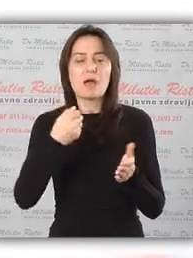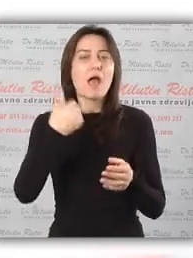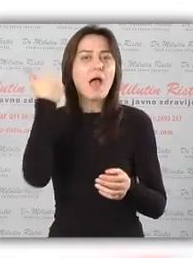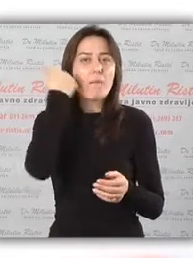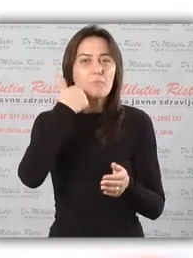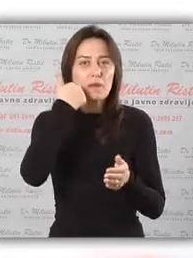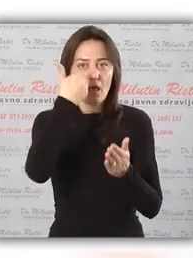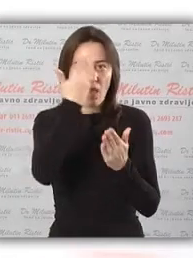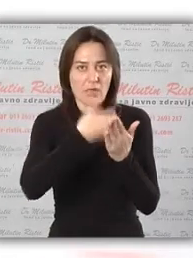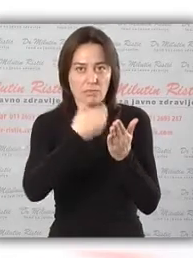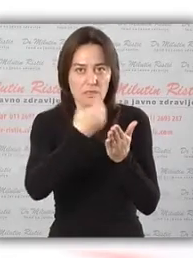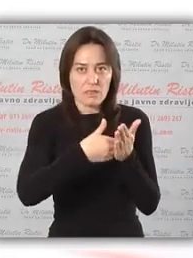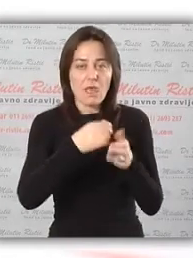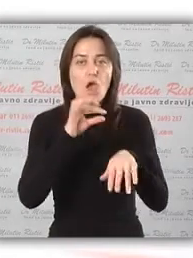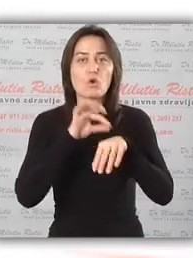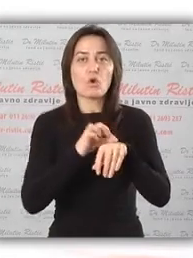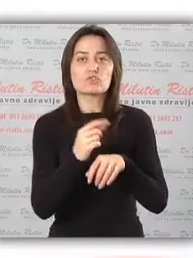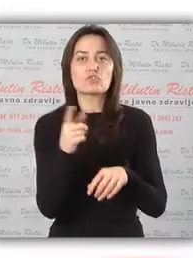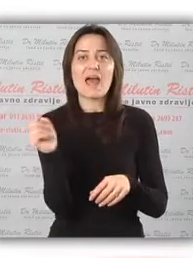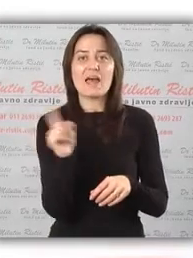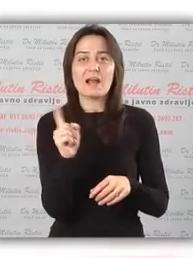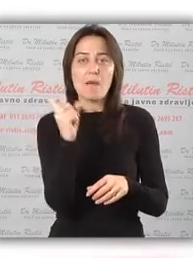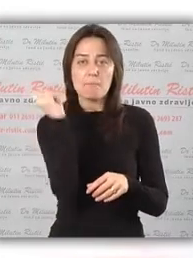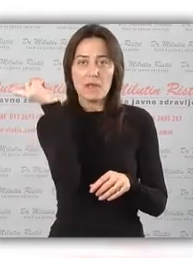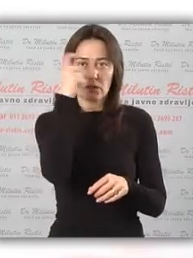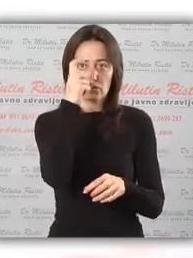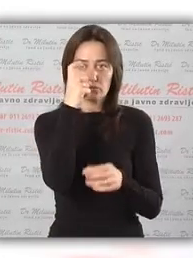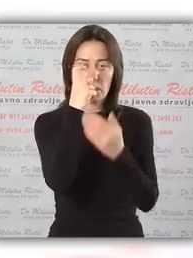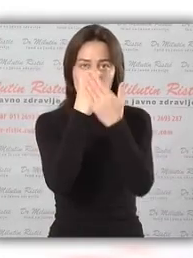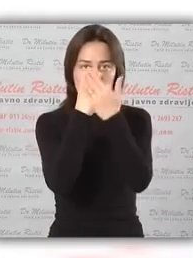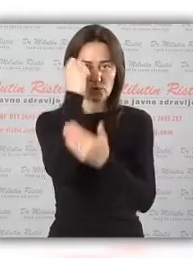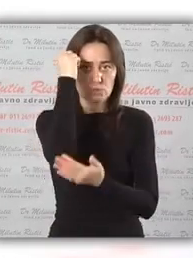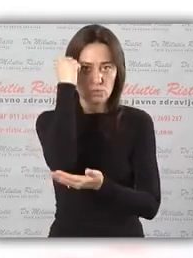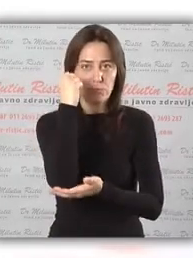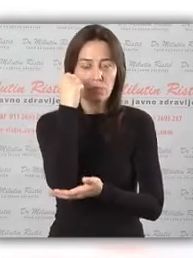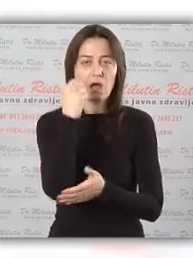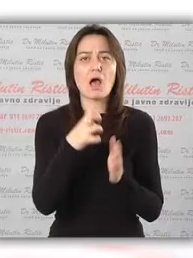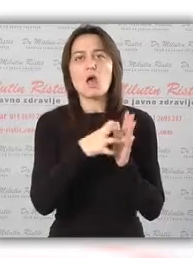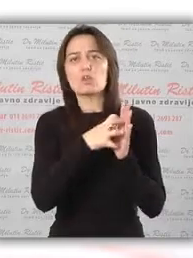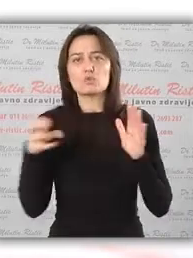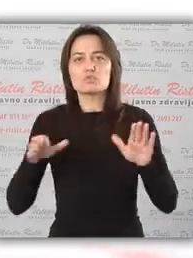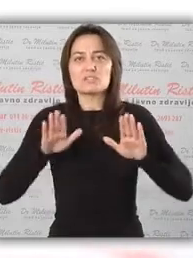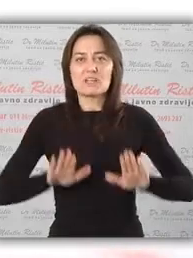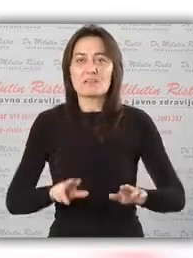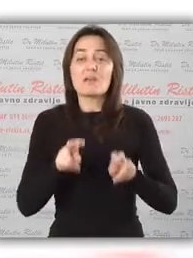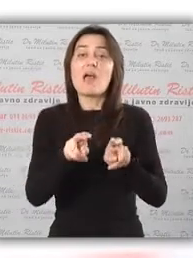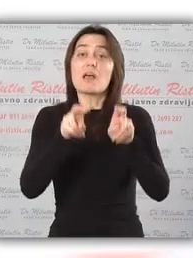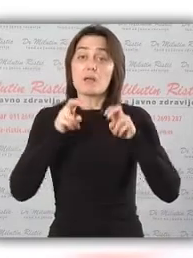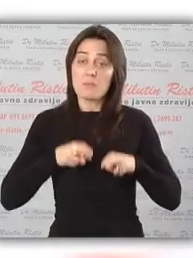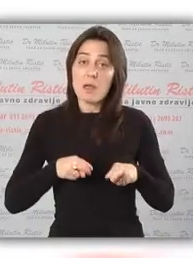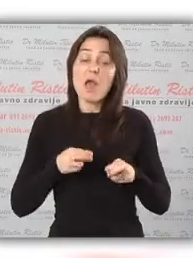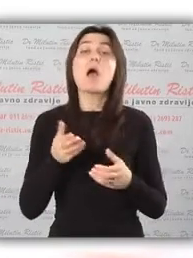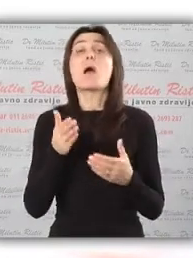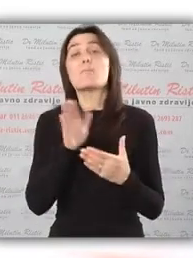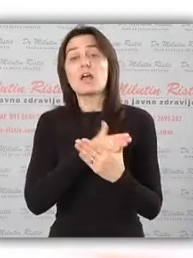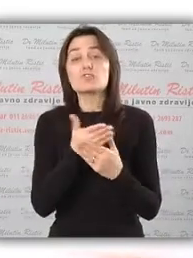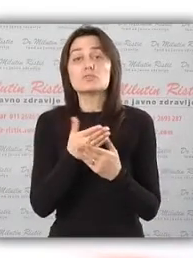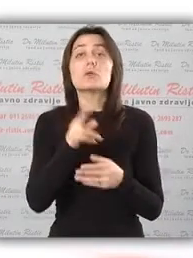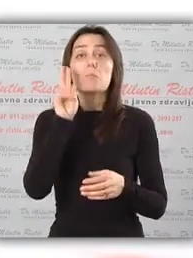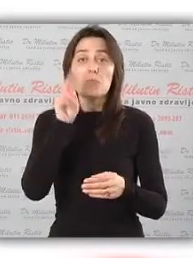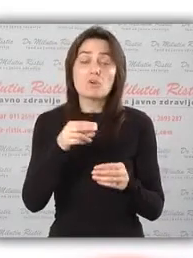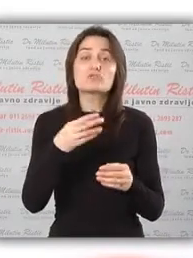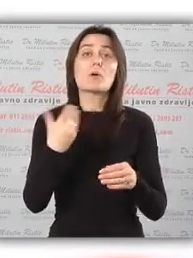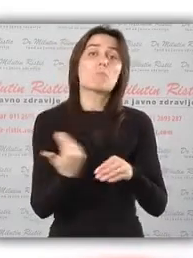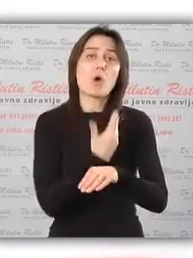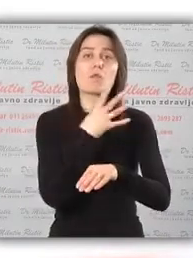ili brijanje u predelu kože repnog dela kičmenog stuba, izbjegavanje dužeg sedenja. Međutim, moguće je ipak